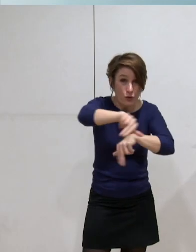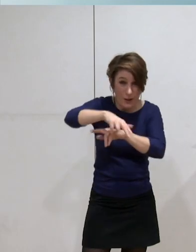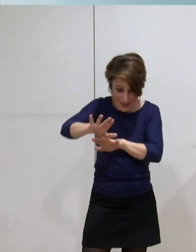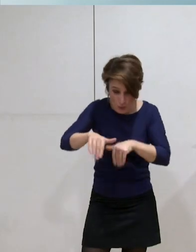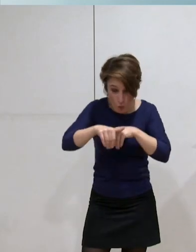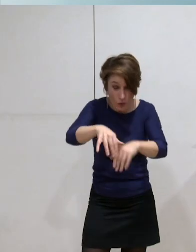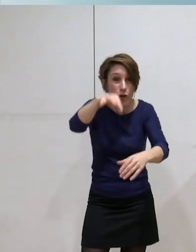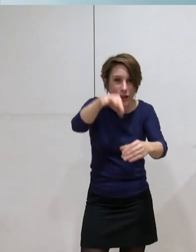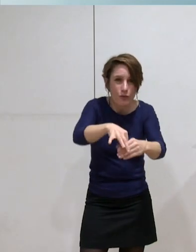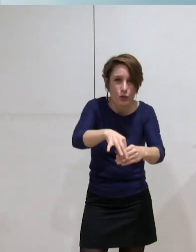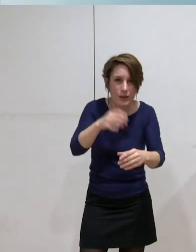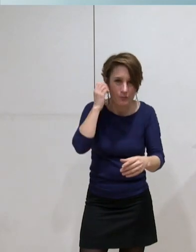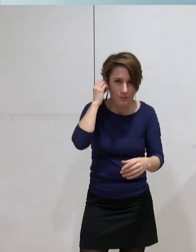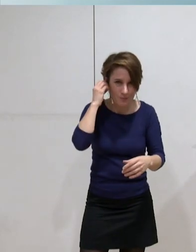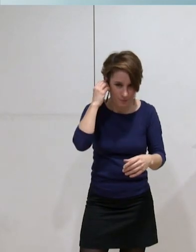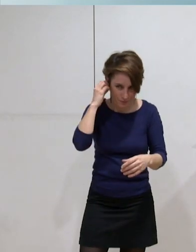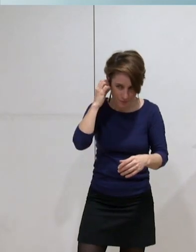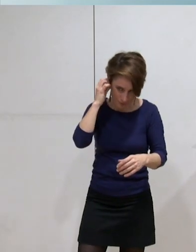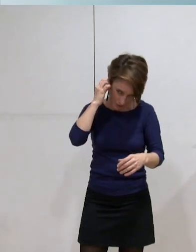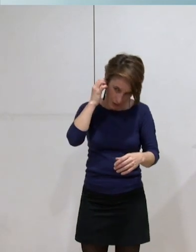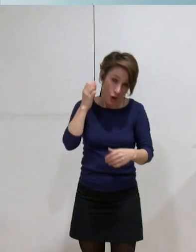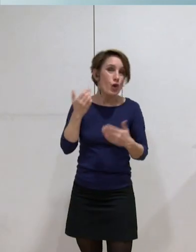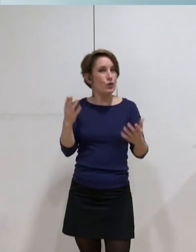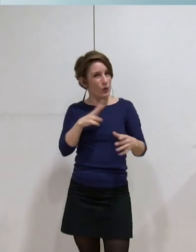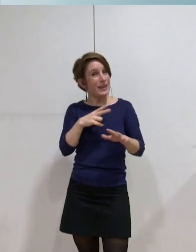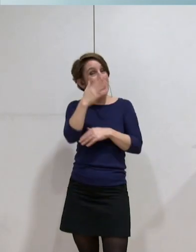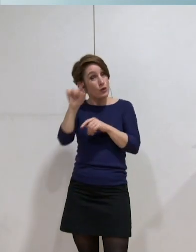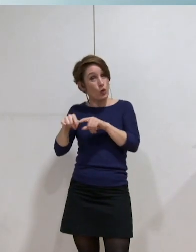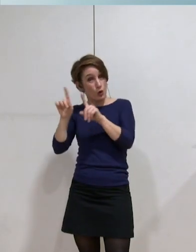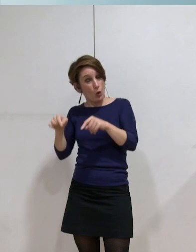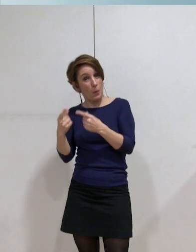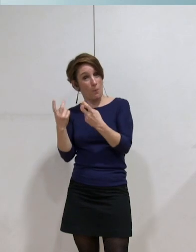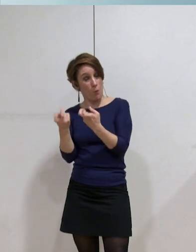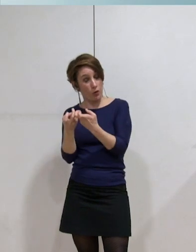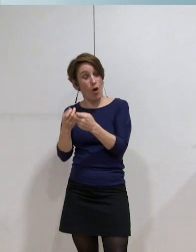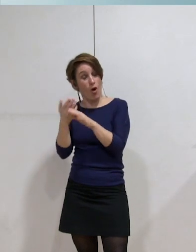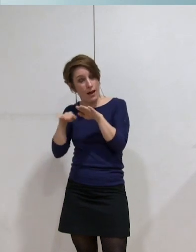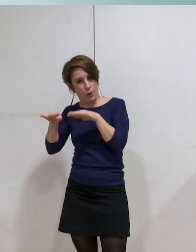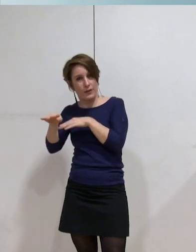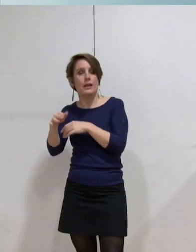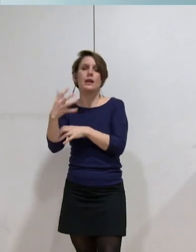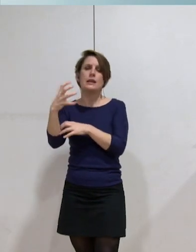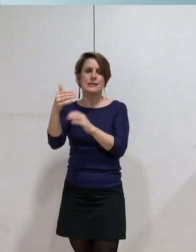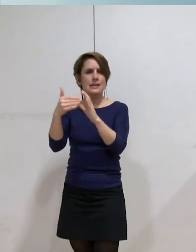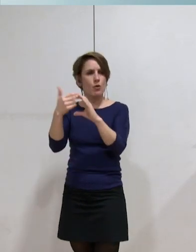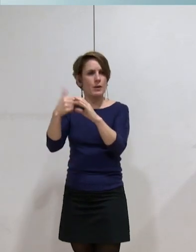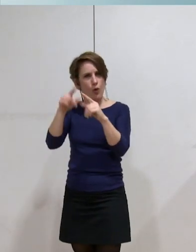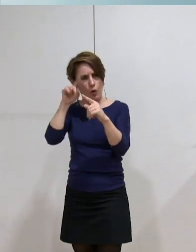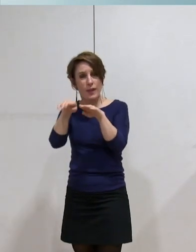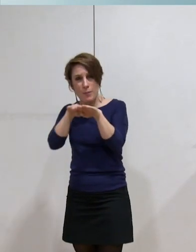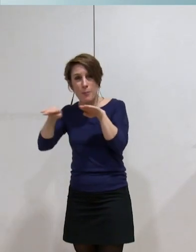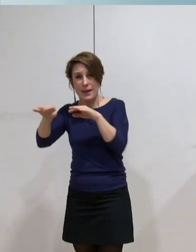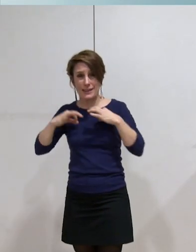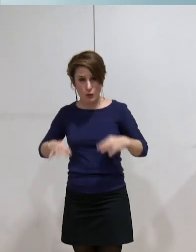train de voter il y a donc d'autres sommes à côté autour de 500000 € pour ce qui concerne le périscolaire